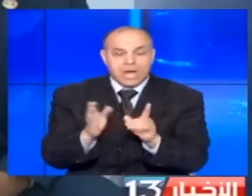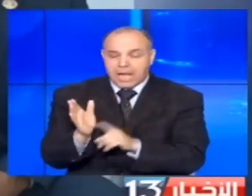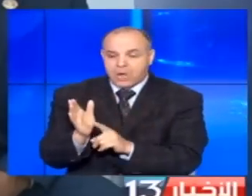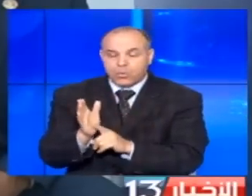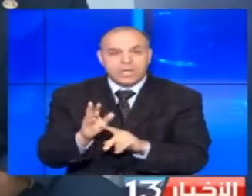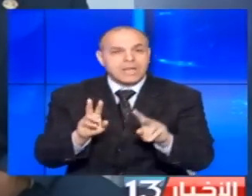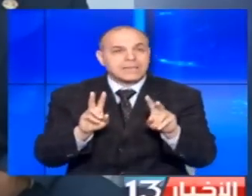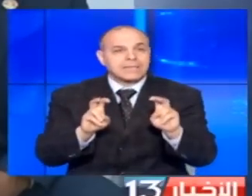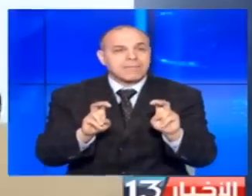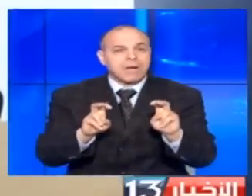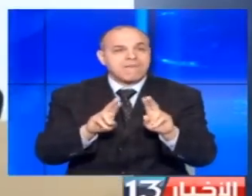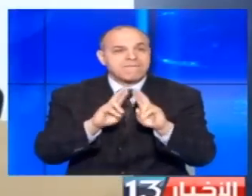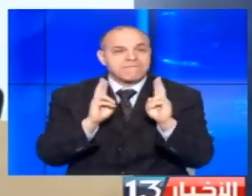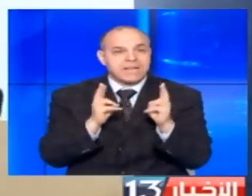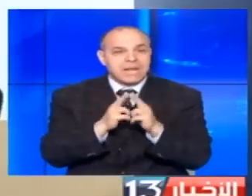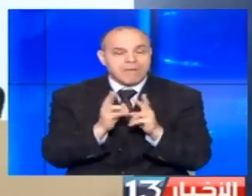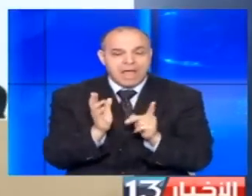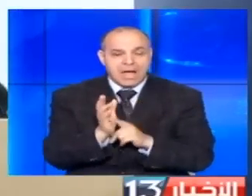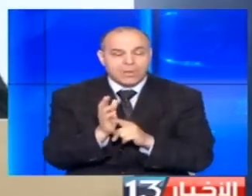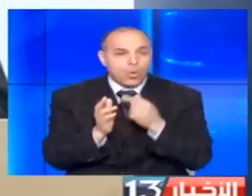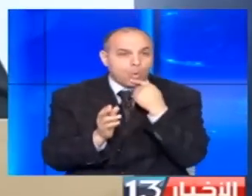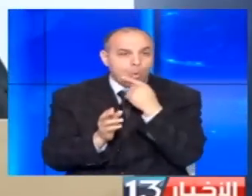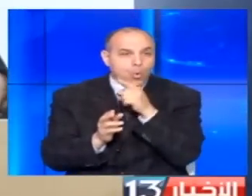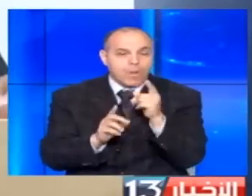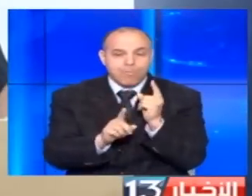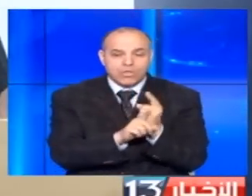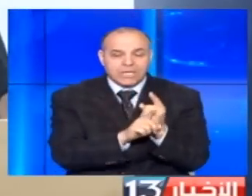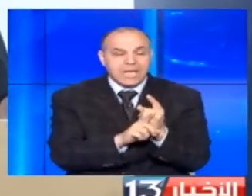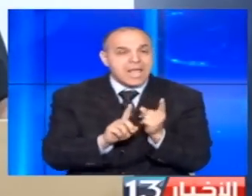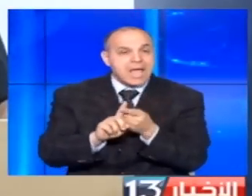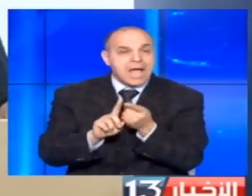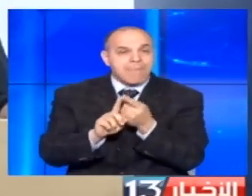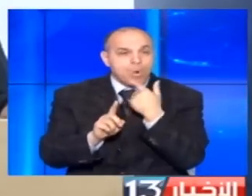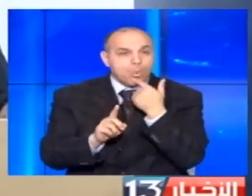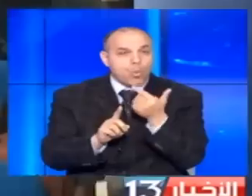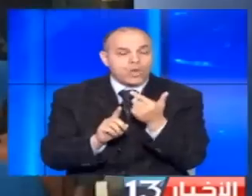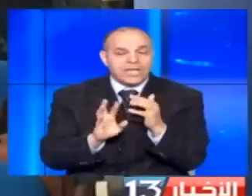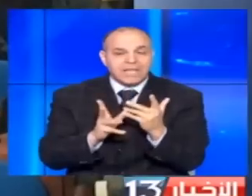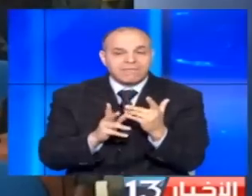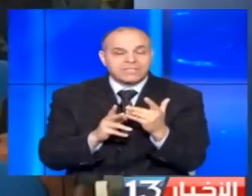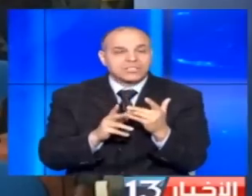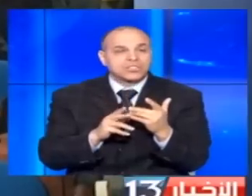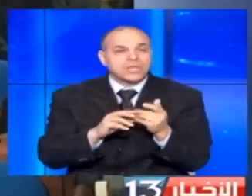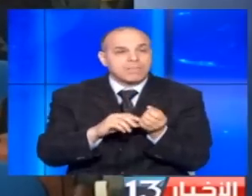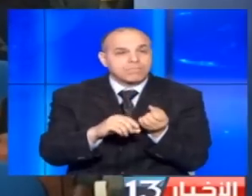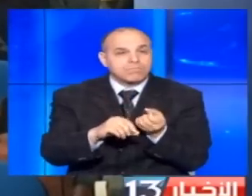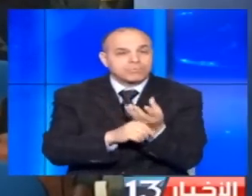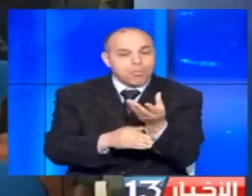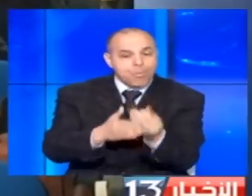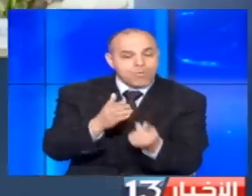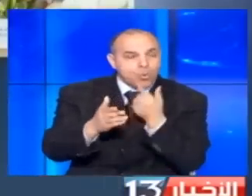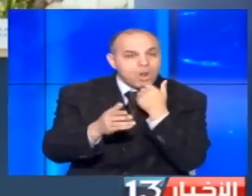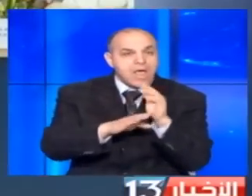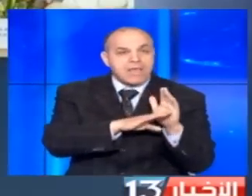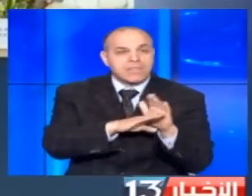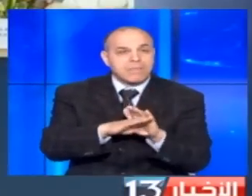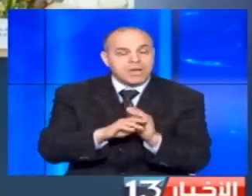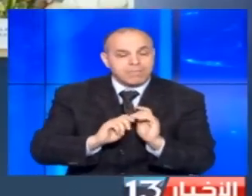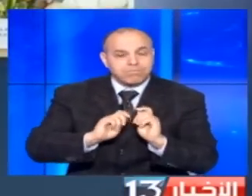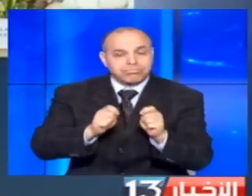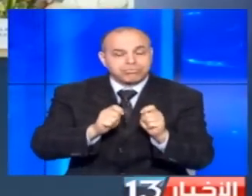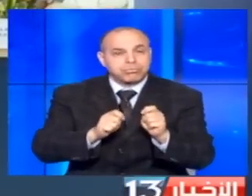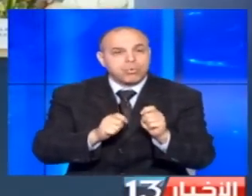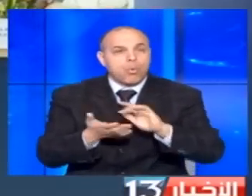طبقا للمعايير الدوليه اكد المتدخلون في الملتقى اهميه تيسير سبل النفاذ الى المعلومه وضمان وصولها الى